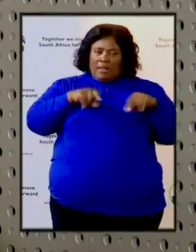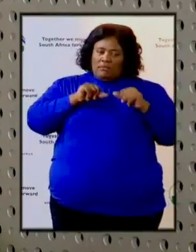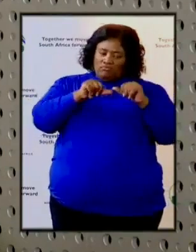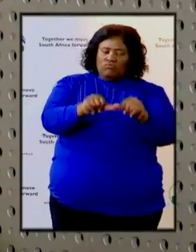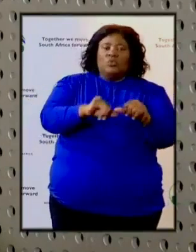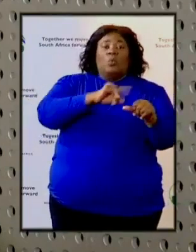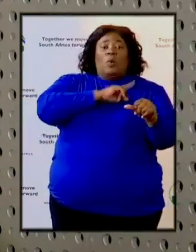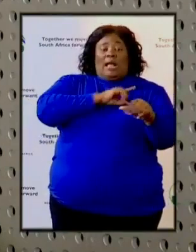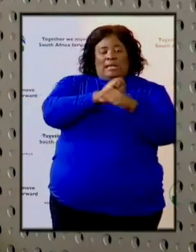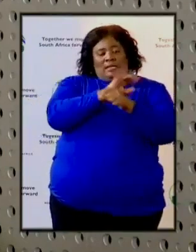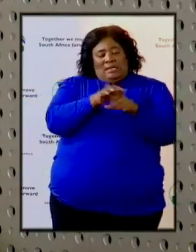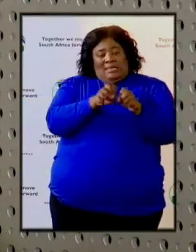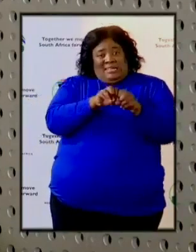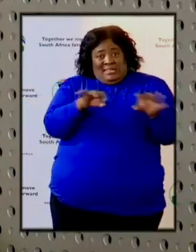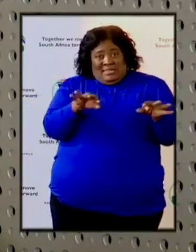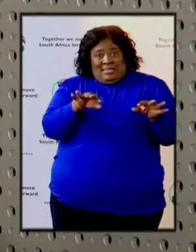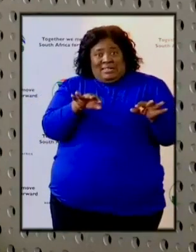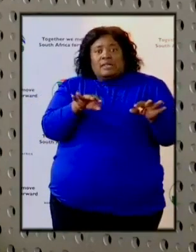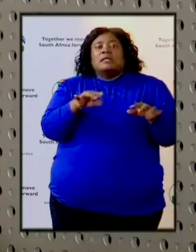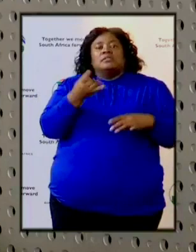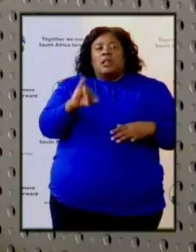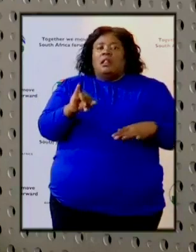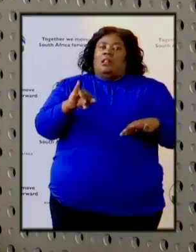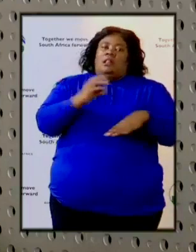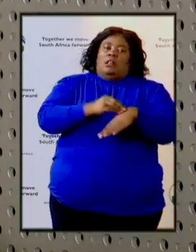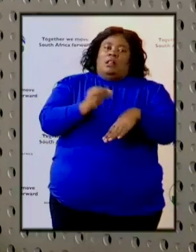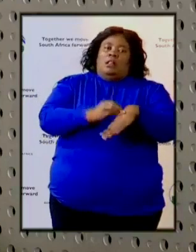iseyinkinga kakhulu, legciwane liseyinkinga.